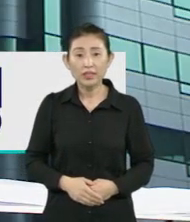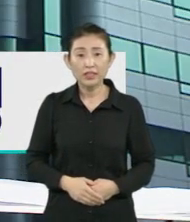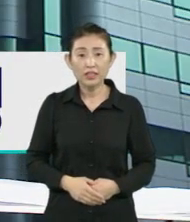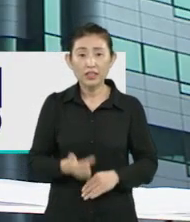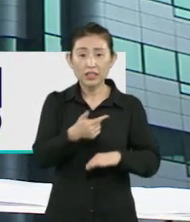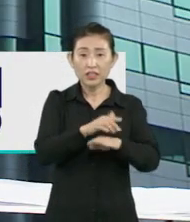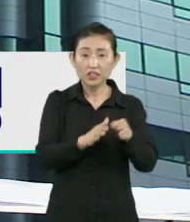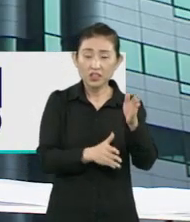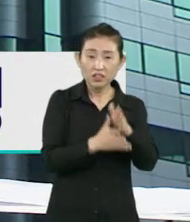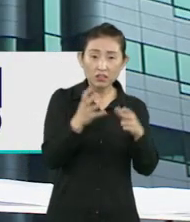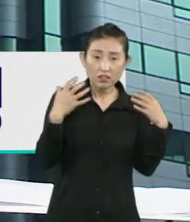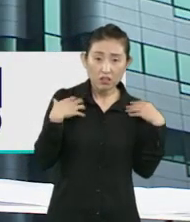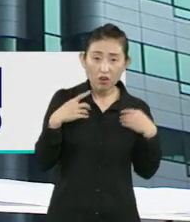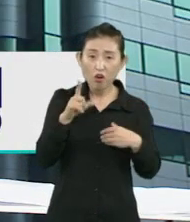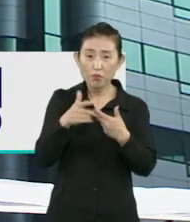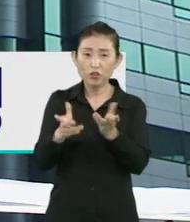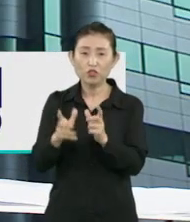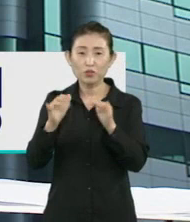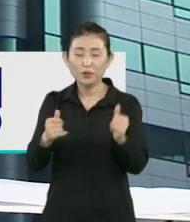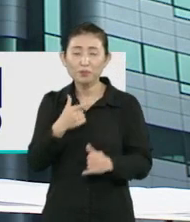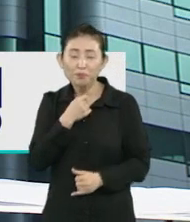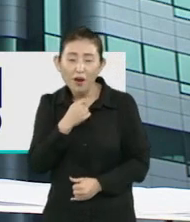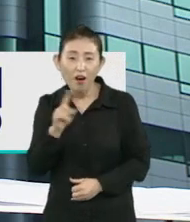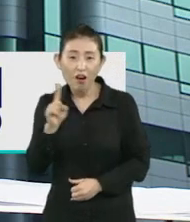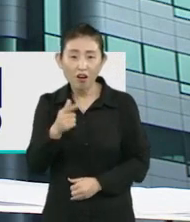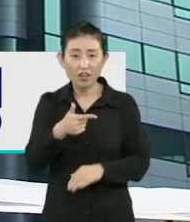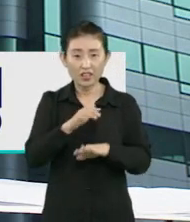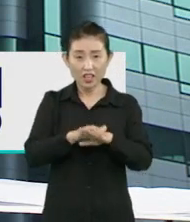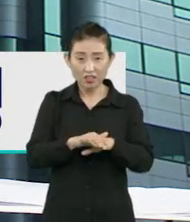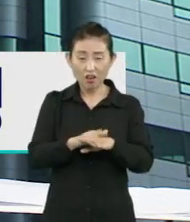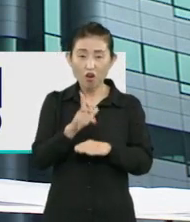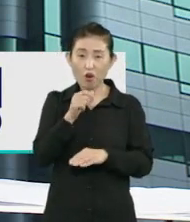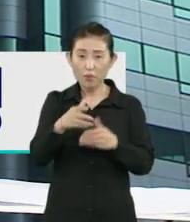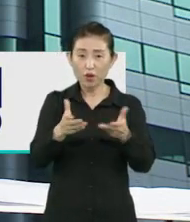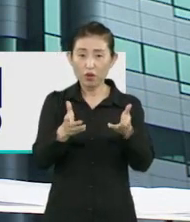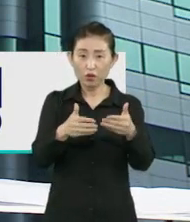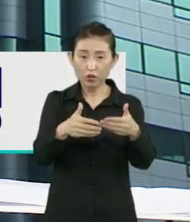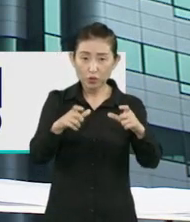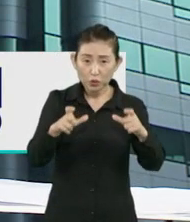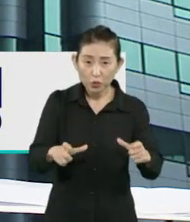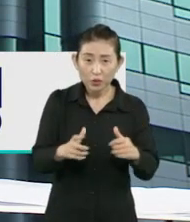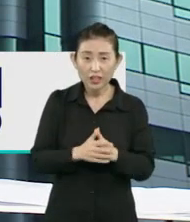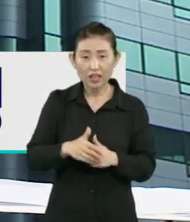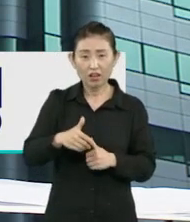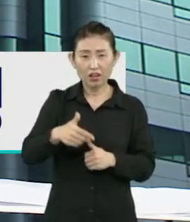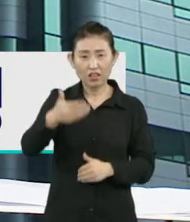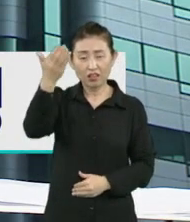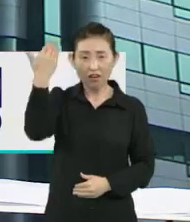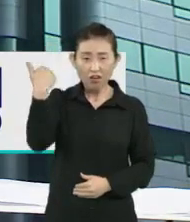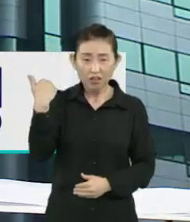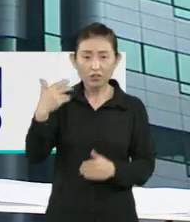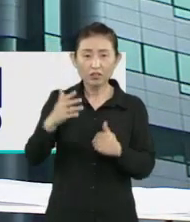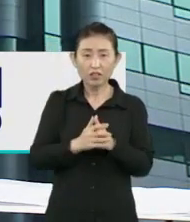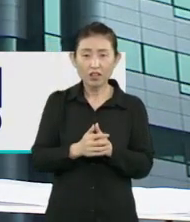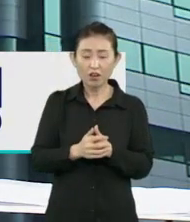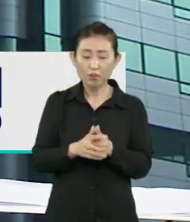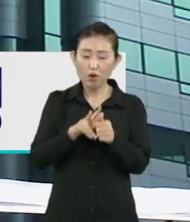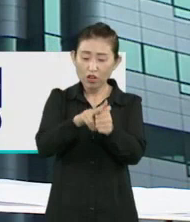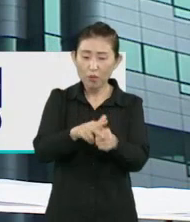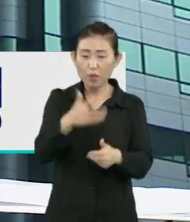대전시와 월평동 수빈 들의 숙원사업이었던 대전 월평동 에게 화장 경마장 건물이 드디어 주인을